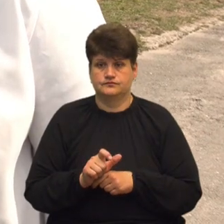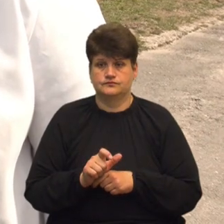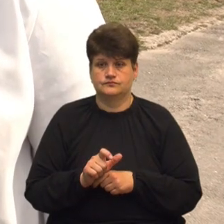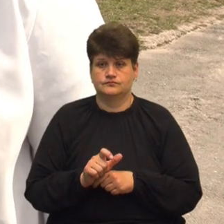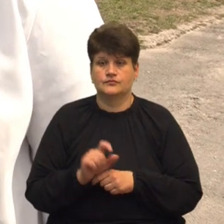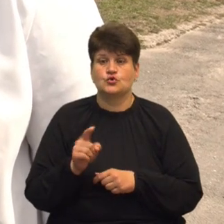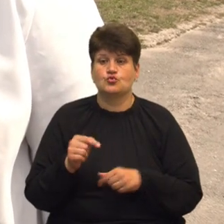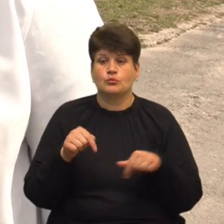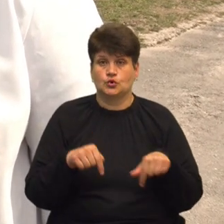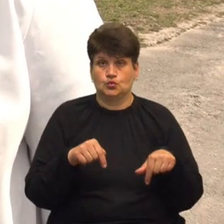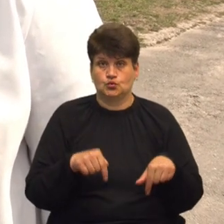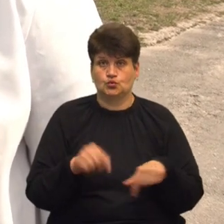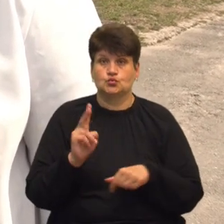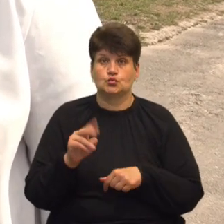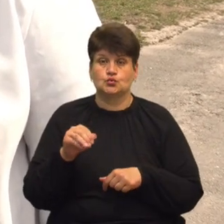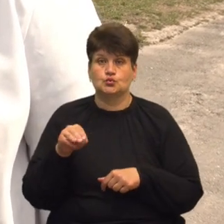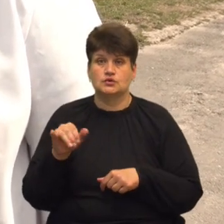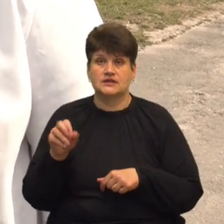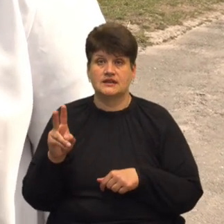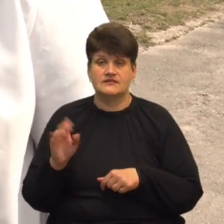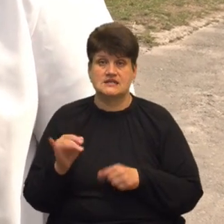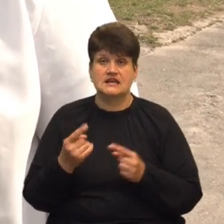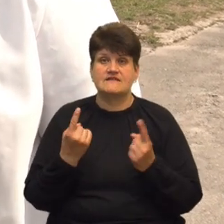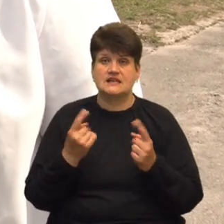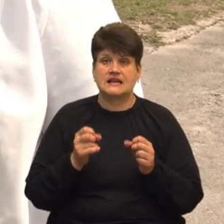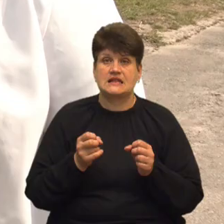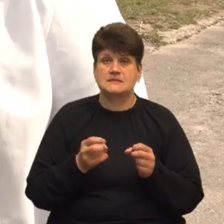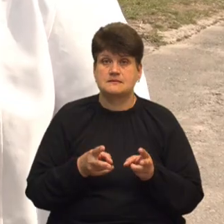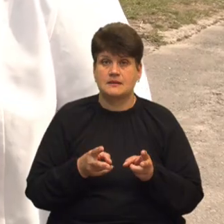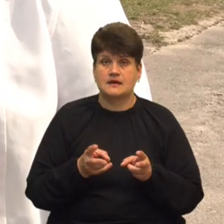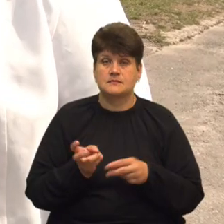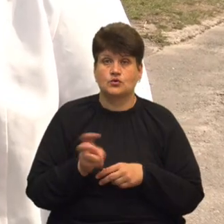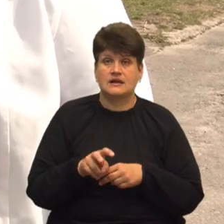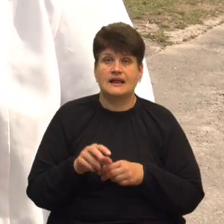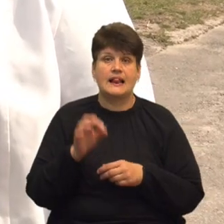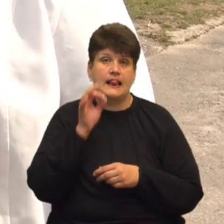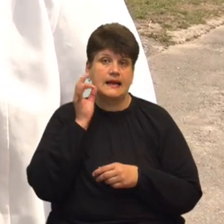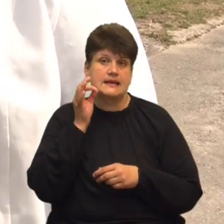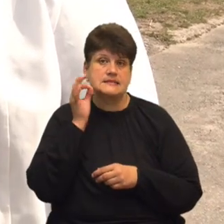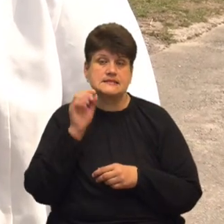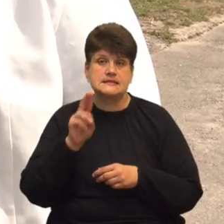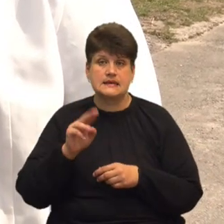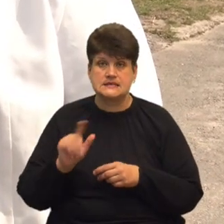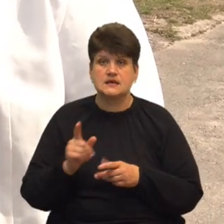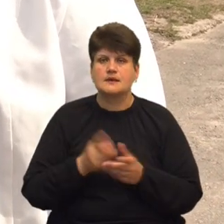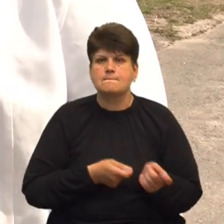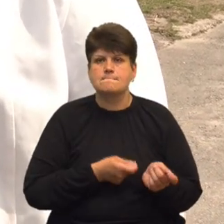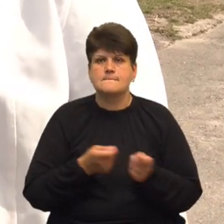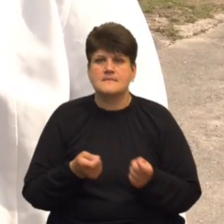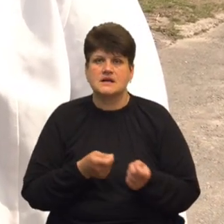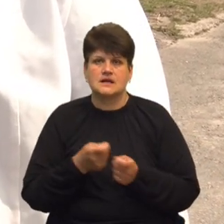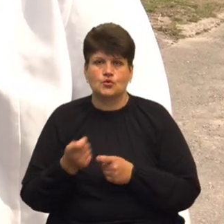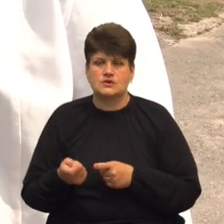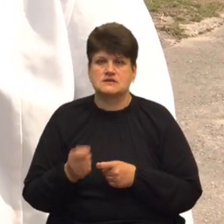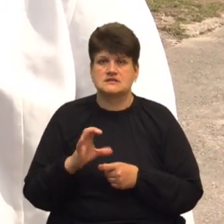Чому ми тут в Кутківцях? Бо тому, що є велика небезпека заходу лисиць, які є переносчиками сказу в село. Вони